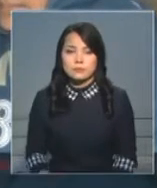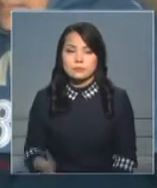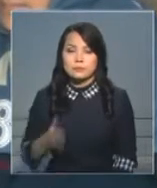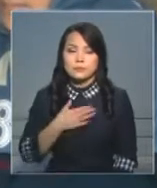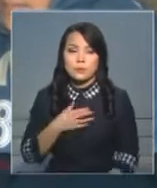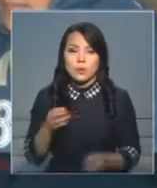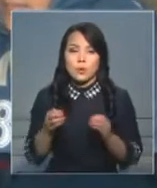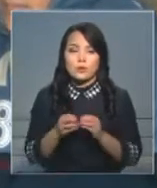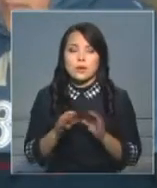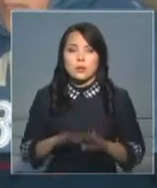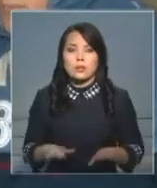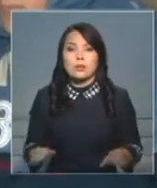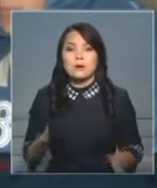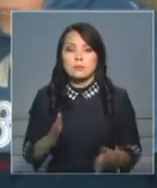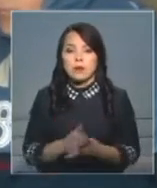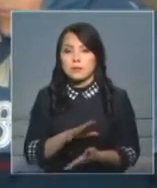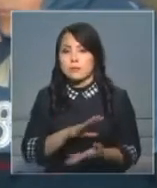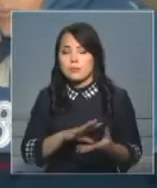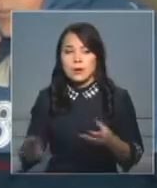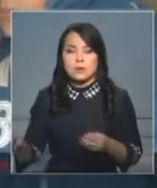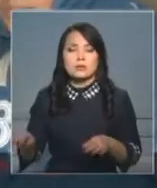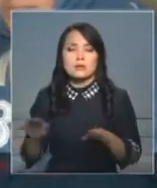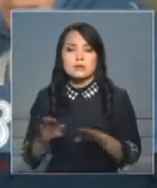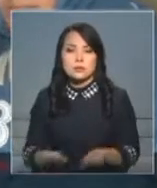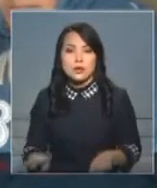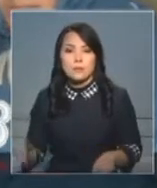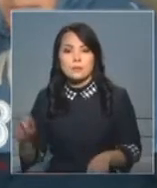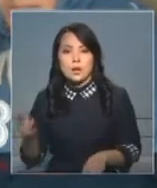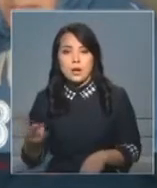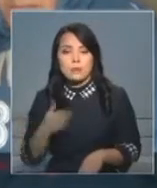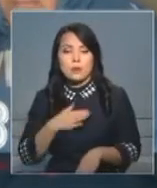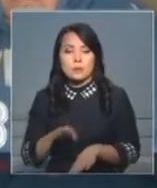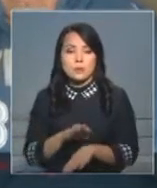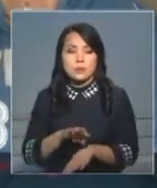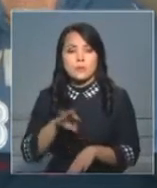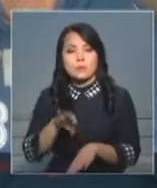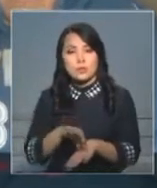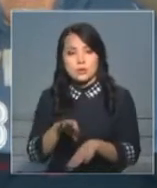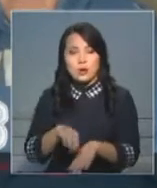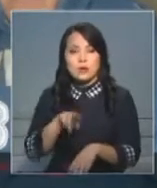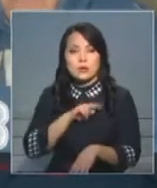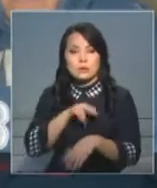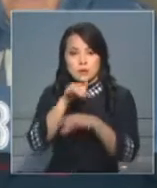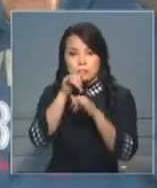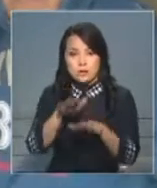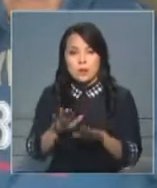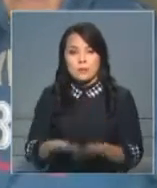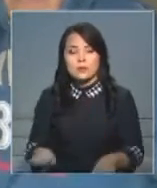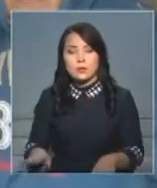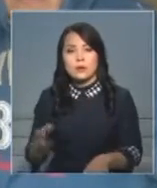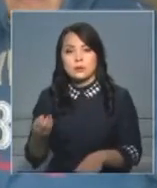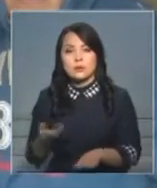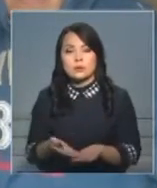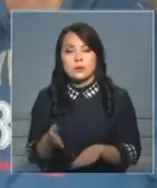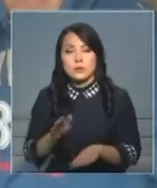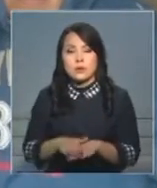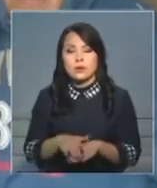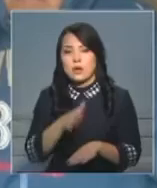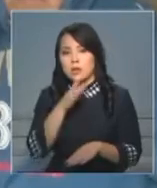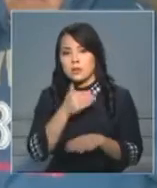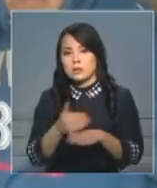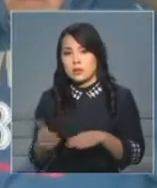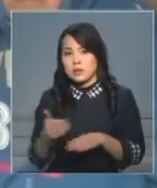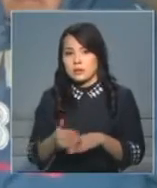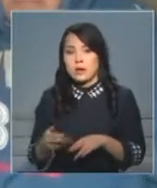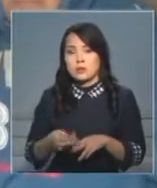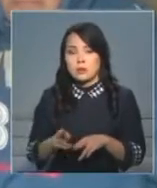Менің 10 балам бар. Барлығы кішкентай. Жұбайымдан науқас болғандықтан жұмысқа жарамайды. Бүлдіршіндерім өте нашар күн кешуде.